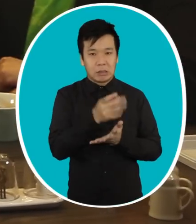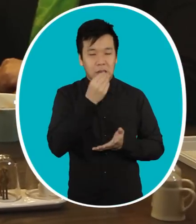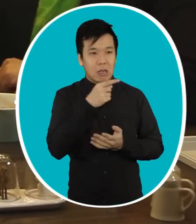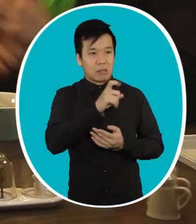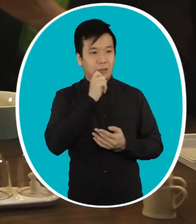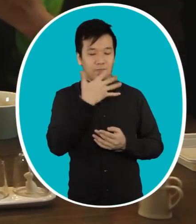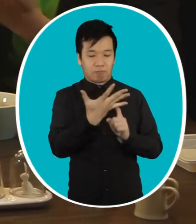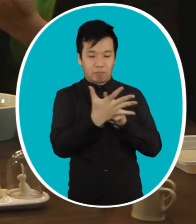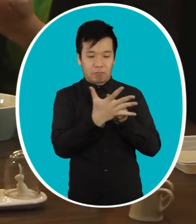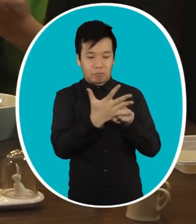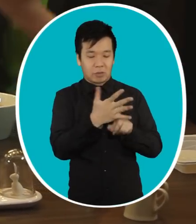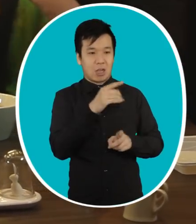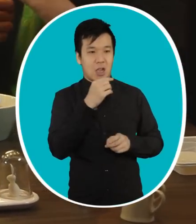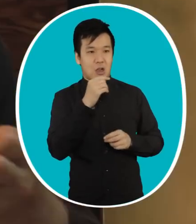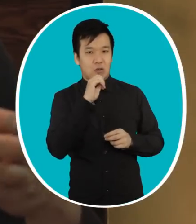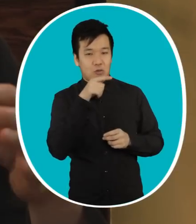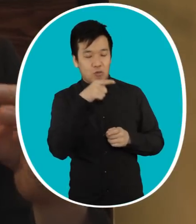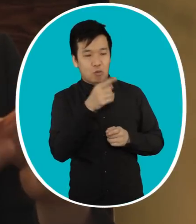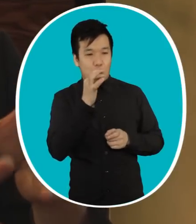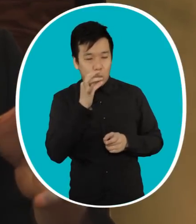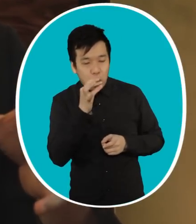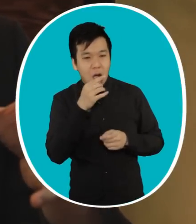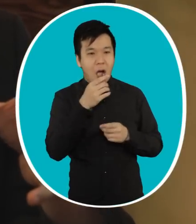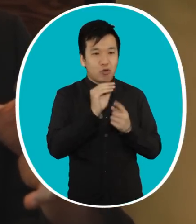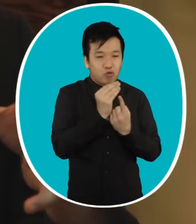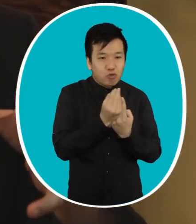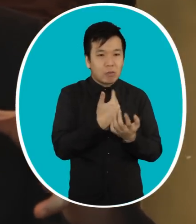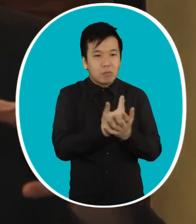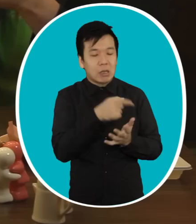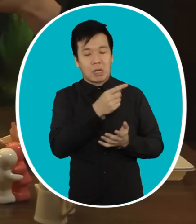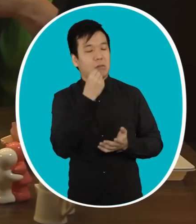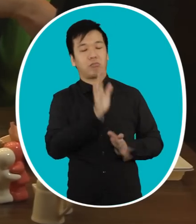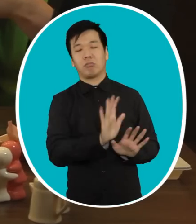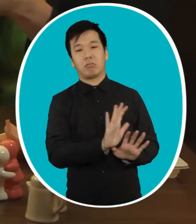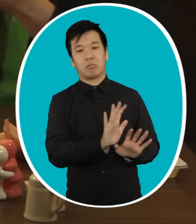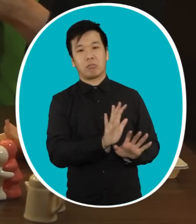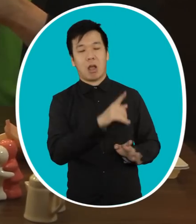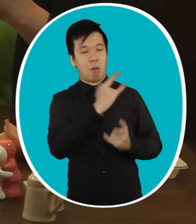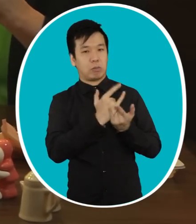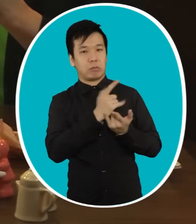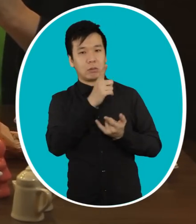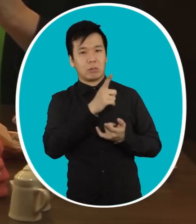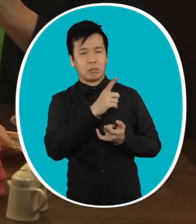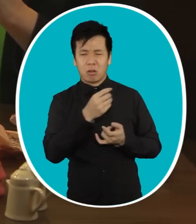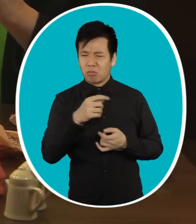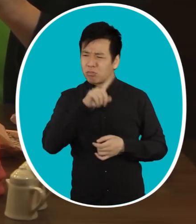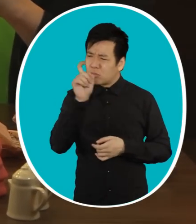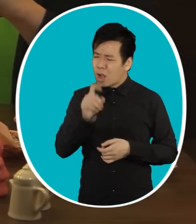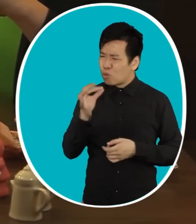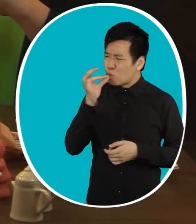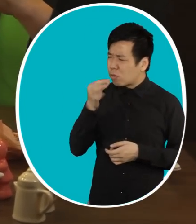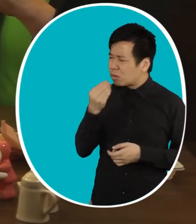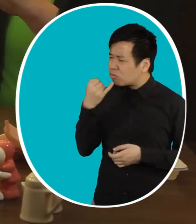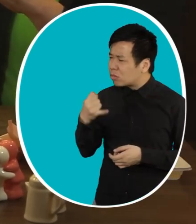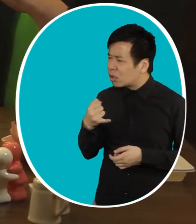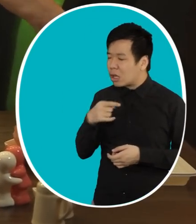食嘅，就葱蒜韭蟹佢都唔食， 都係最尾嗰樣嘢。咩講？哦 ，OK， 好。 北方 嘅。好。 點解唔可以食葱嘅？ 因